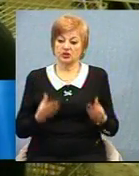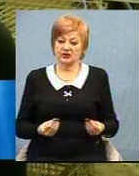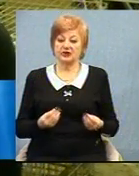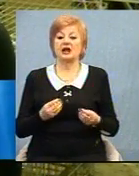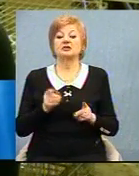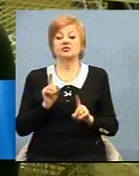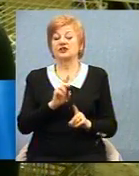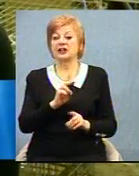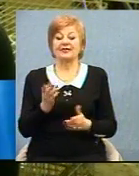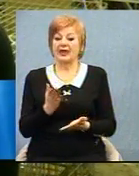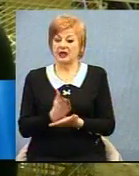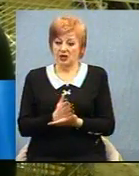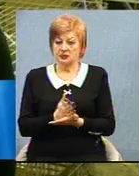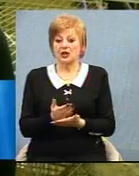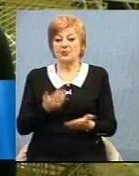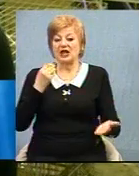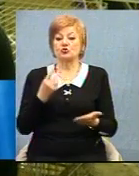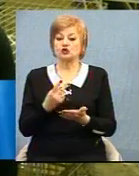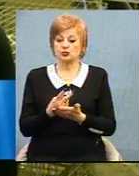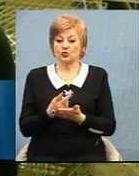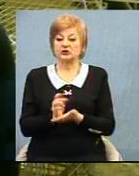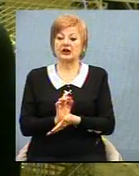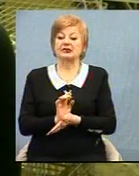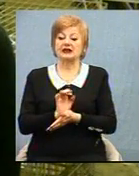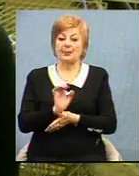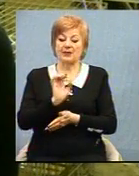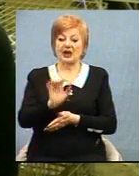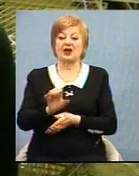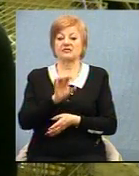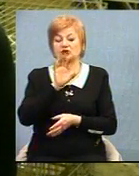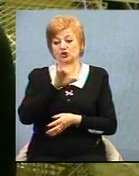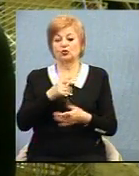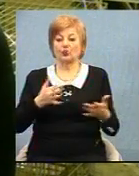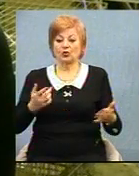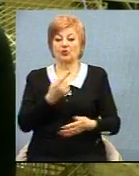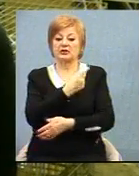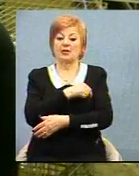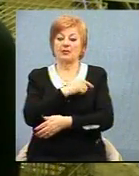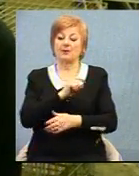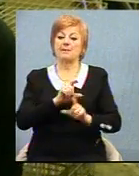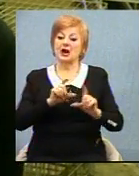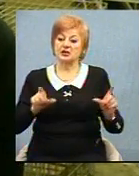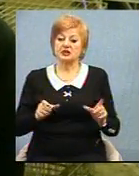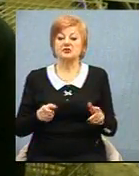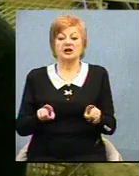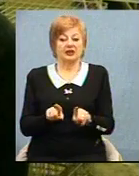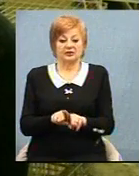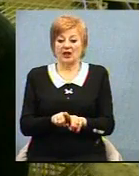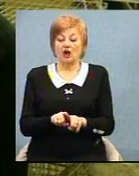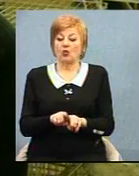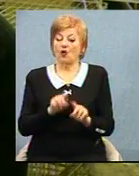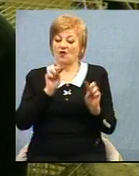яка вона є, вона передбачає лише направлення тварин до ветеринарних клінік. Тобто, як такого